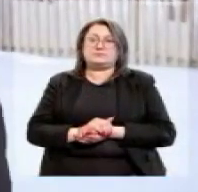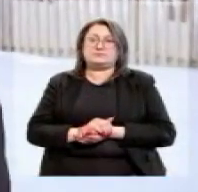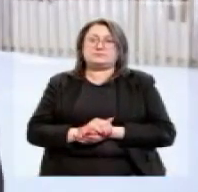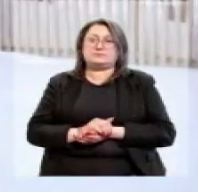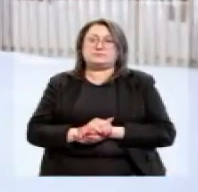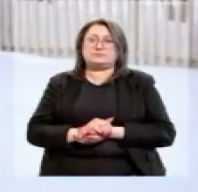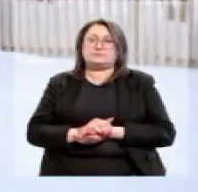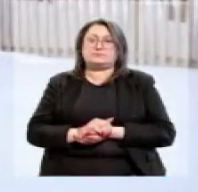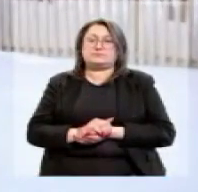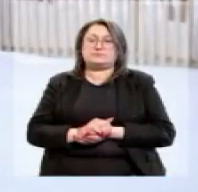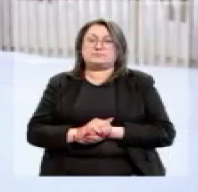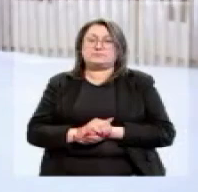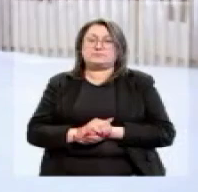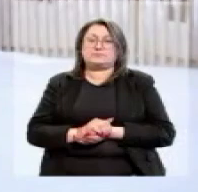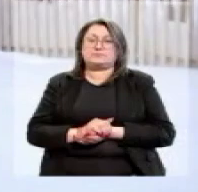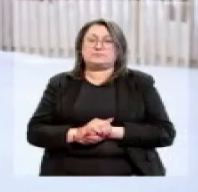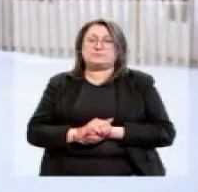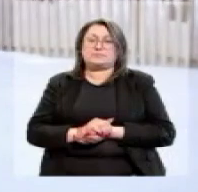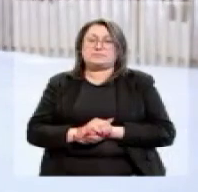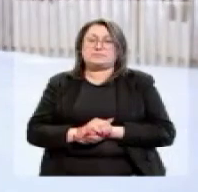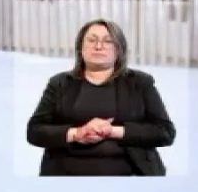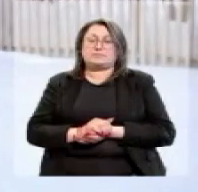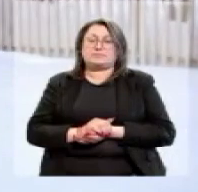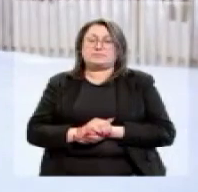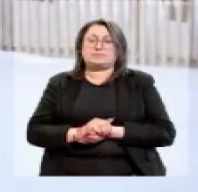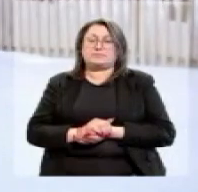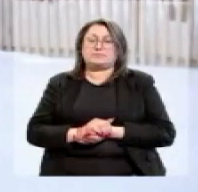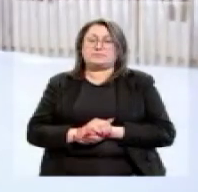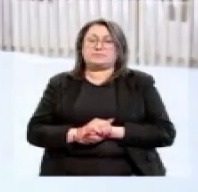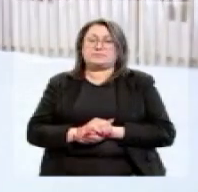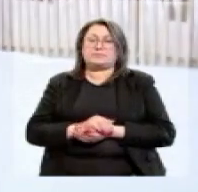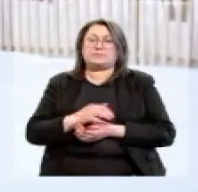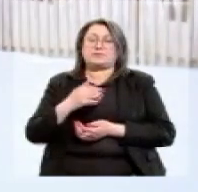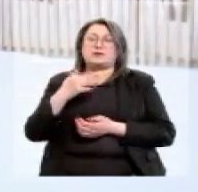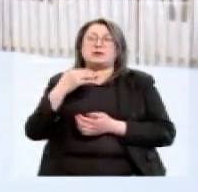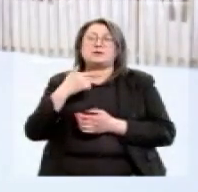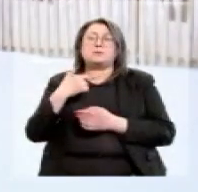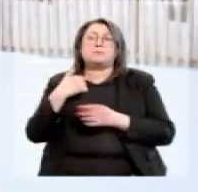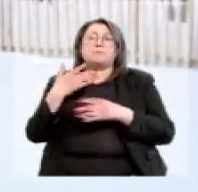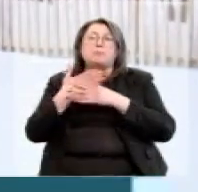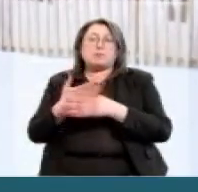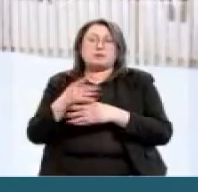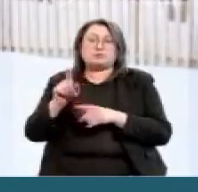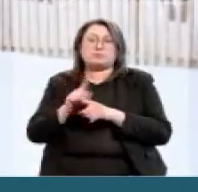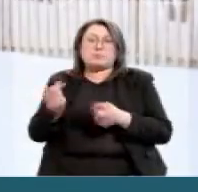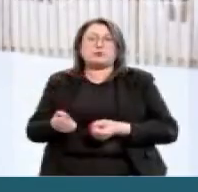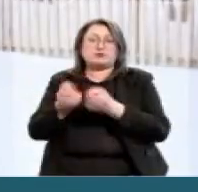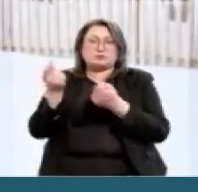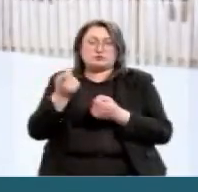біреуі швейный цех ашам дейді, анау не теплица қоям дейді, тағы біреуі. Ондай адамдар